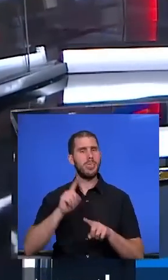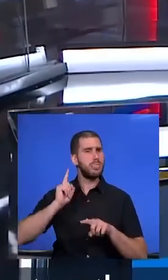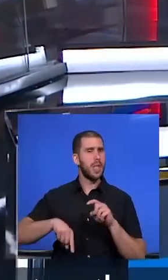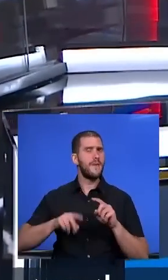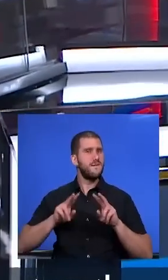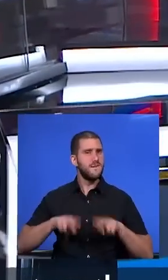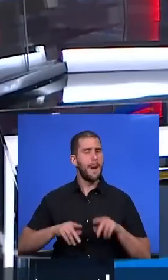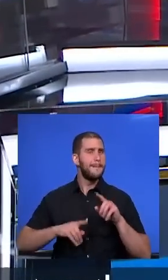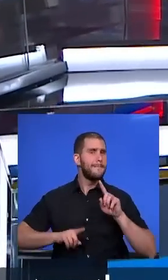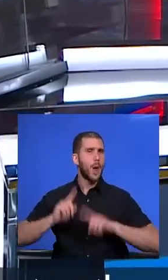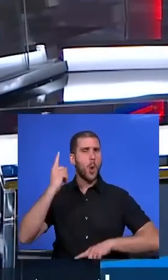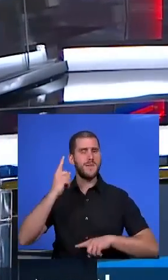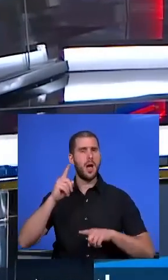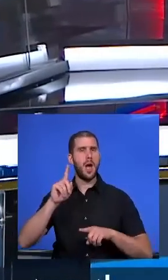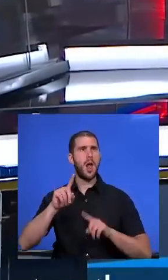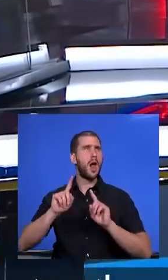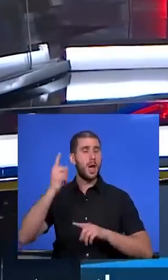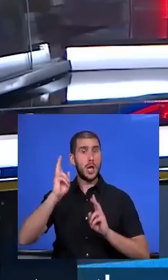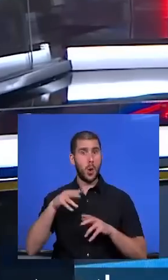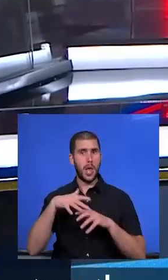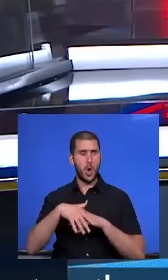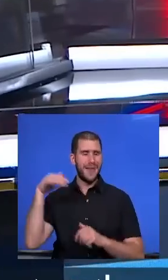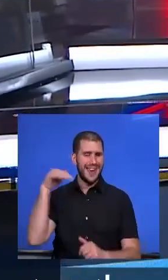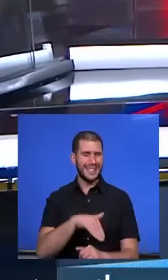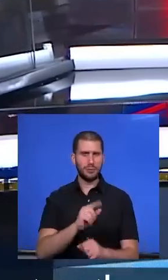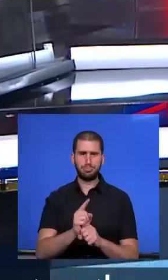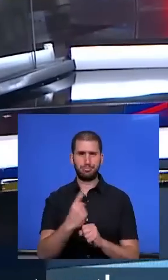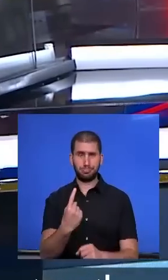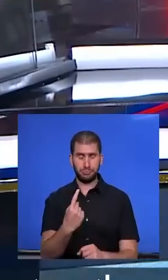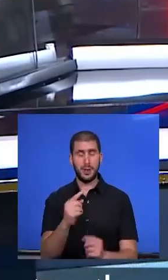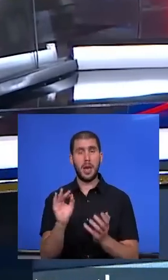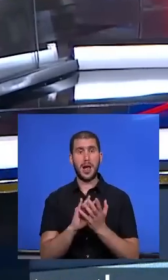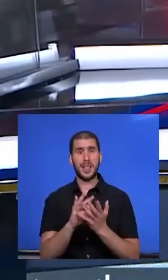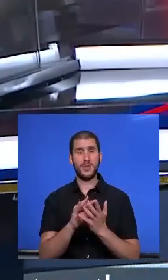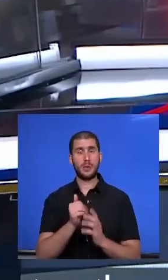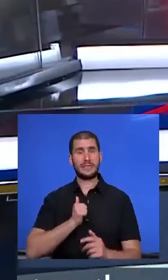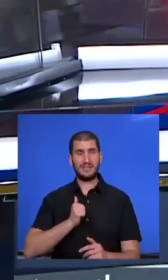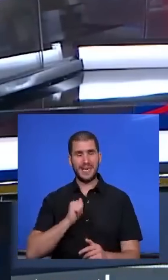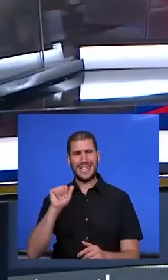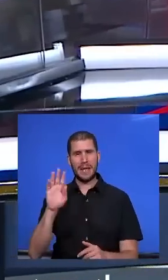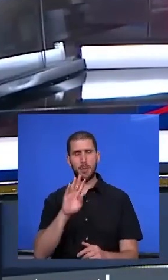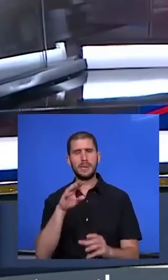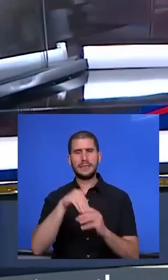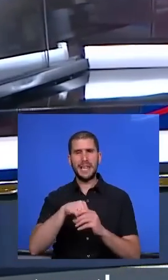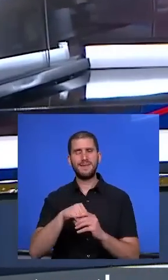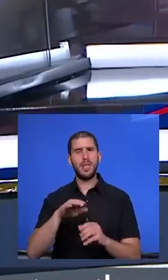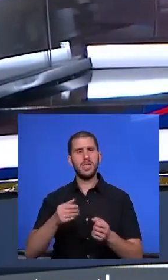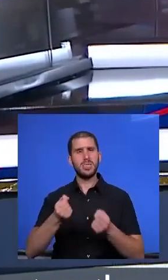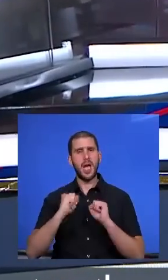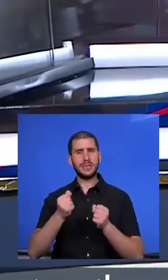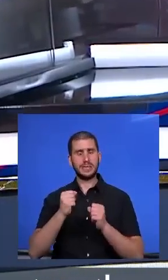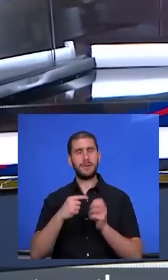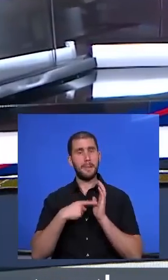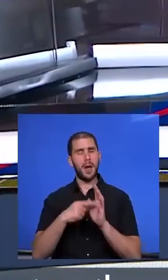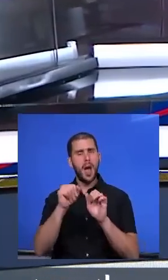בגובה של אלפי רגל, שעלולה גם להביא להתרסקות בתוך שניות. כתבנו לענייני צבא, איתי בלומנטל, הצטרף לטייסים ומביא